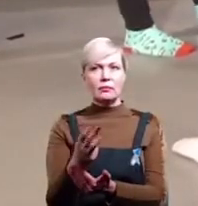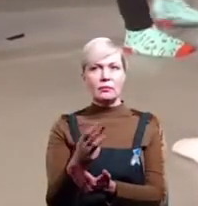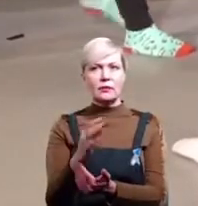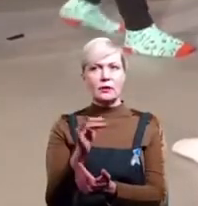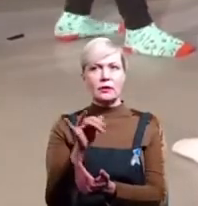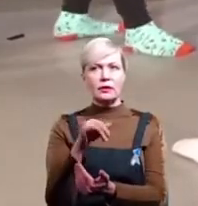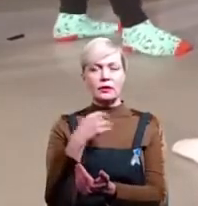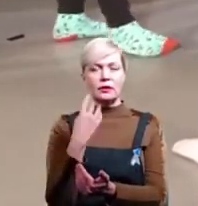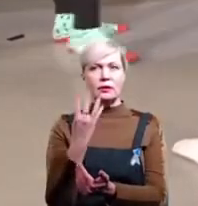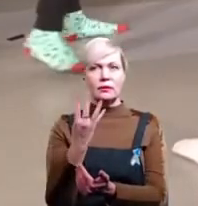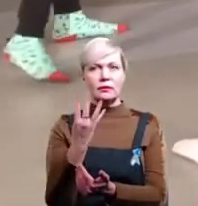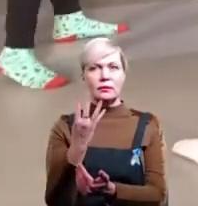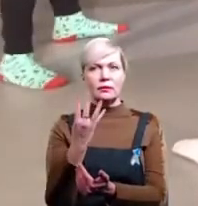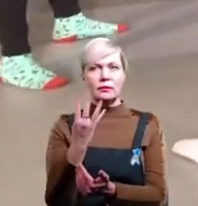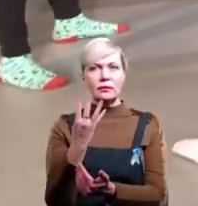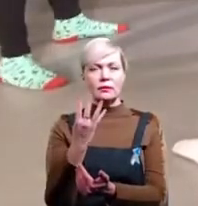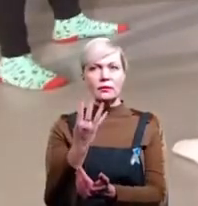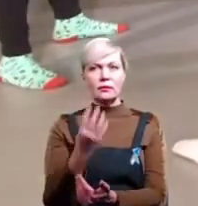четыре.